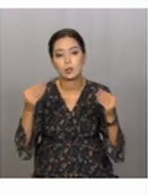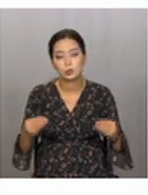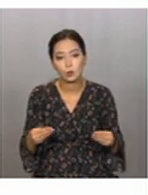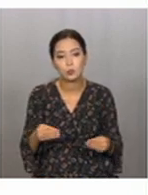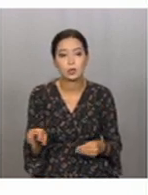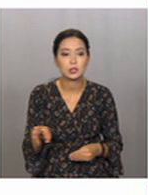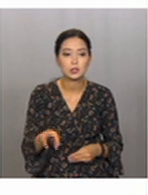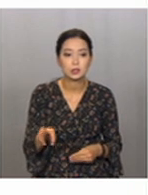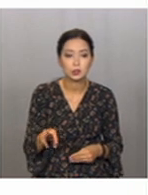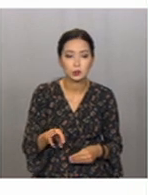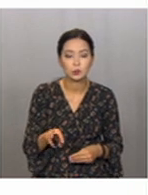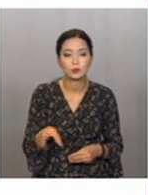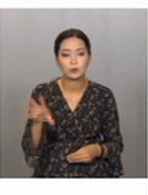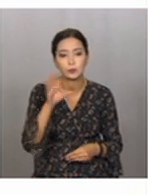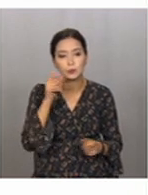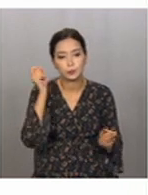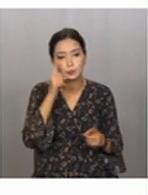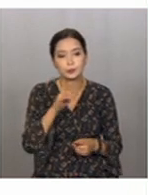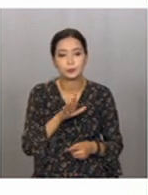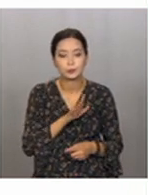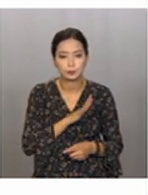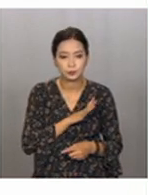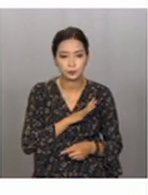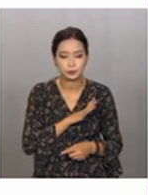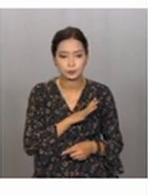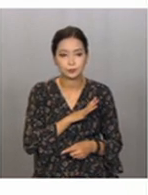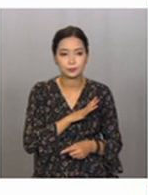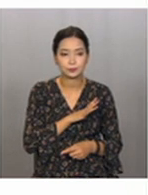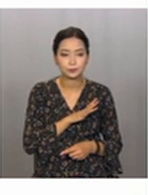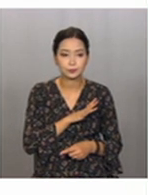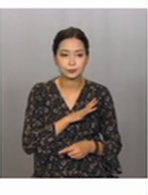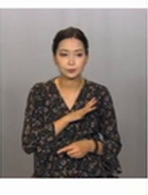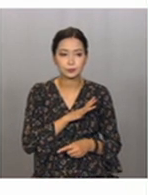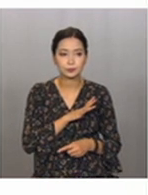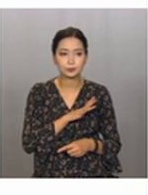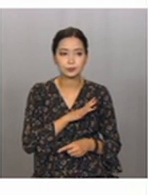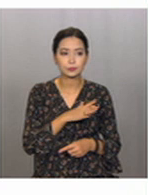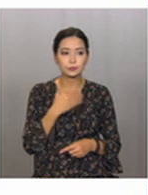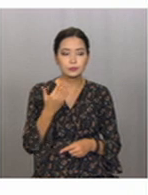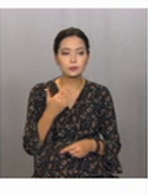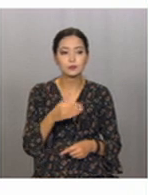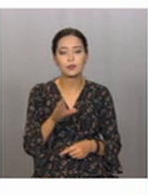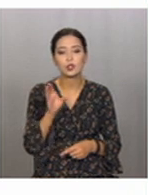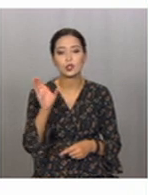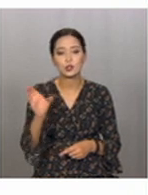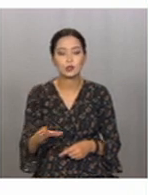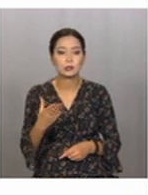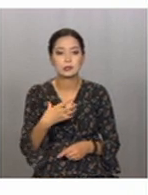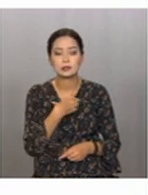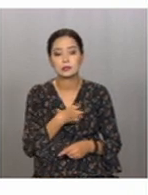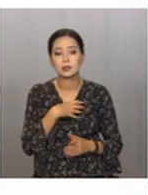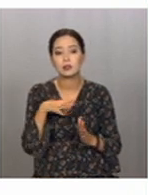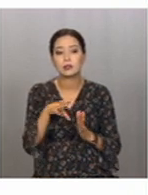тінтуірден тұратын ең аз компоненттердің жиынтығын қамтиды. Жүйелік блоктың негізгі конфигурациясына